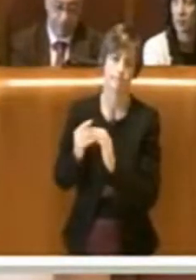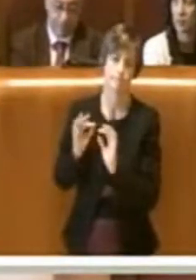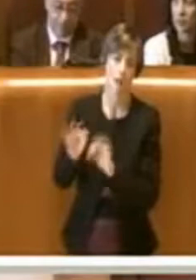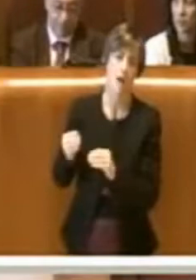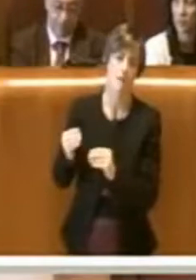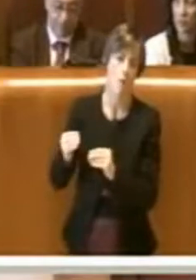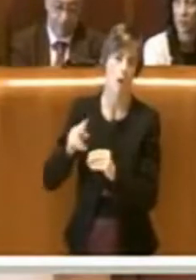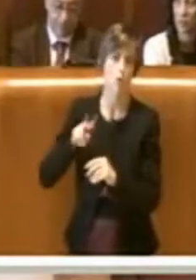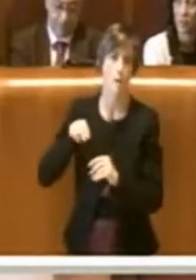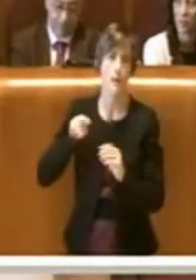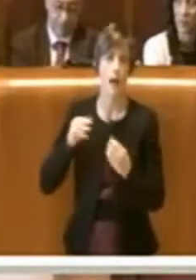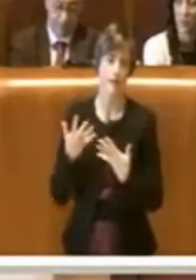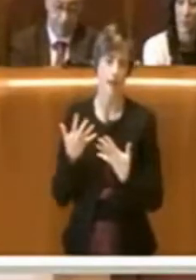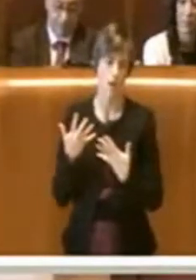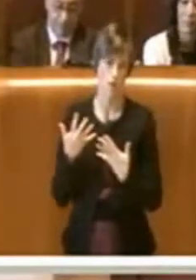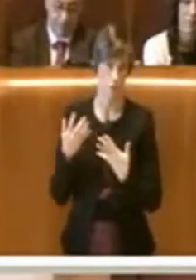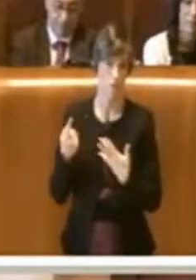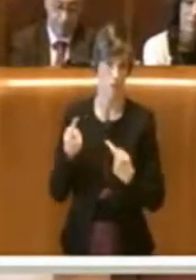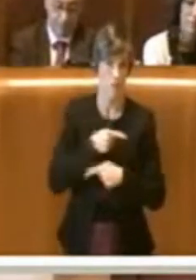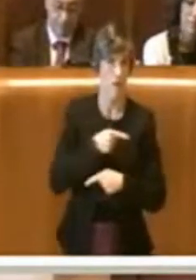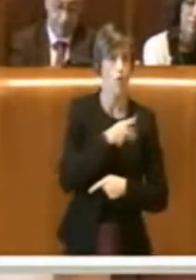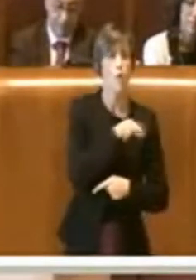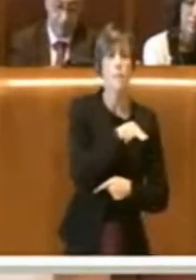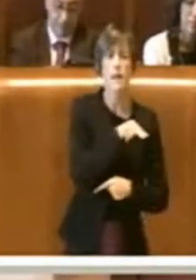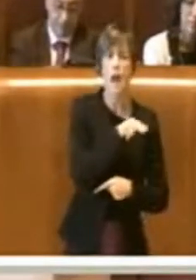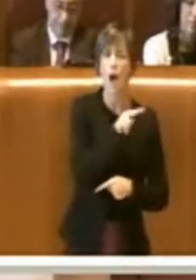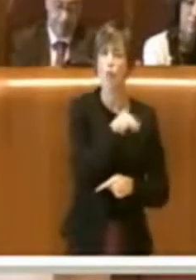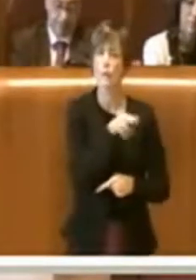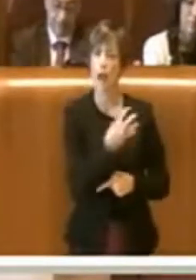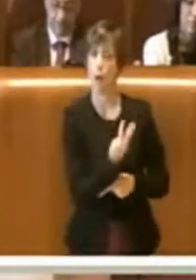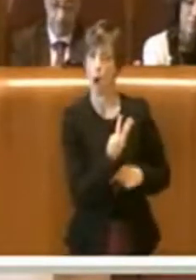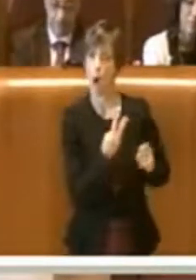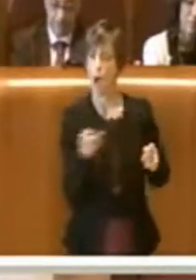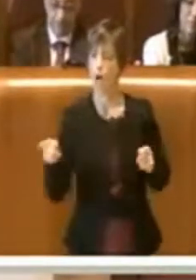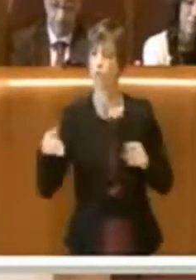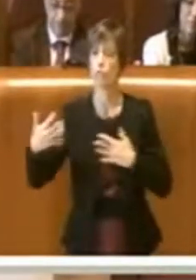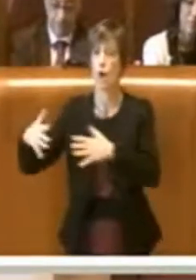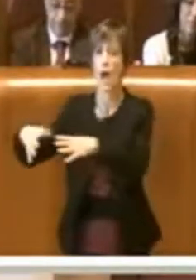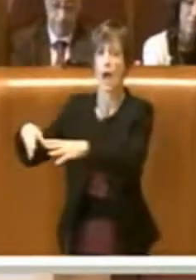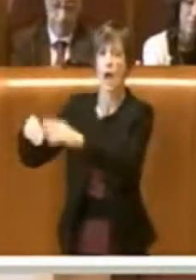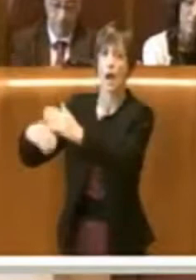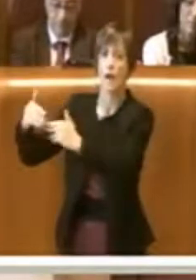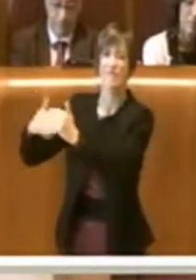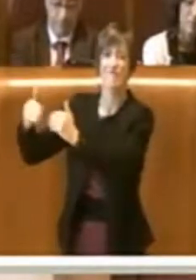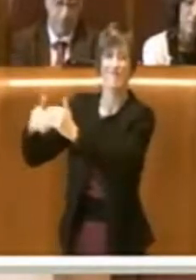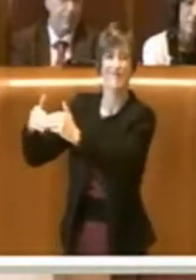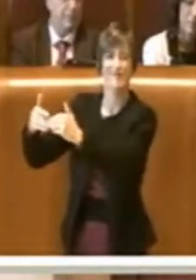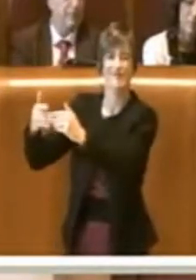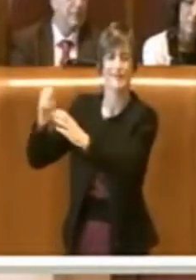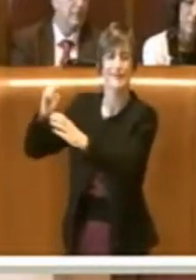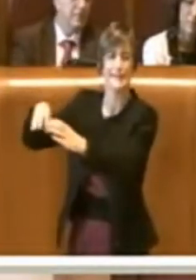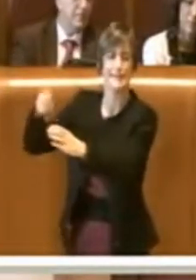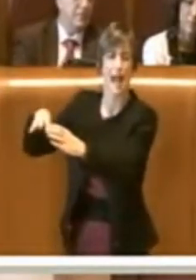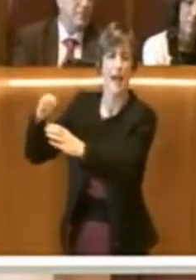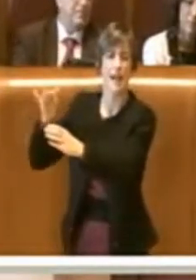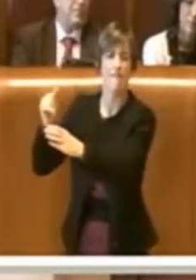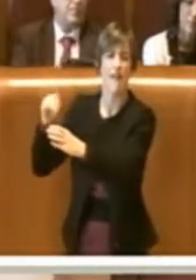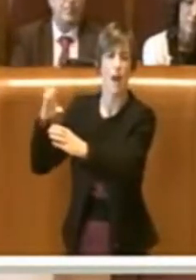dal 2000 al 2004 fu costruita la discarica di Falcognana,